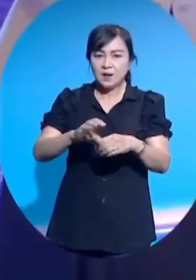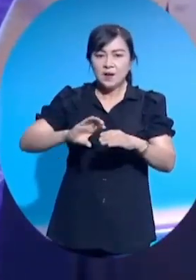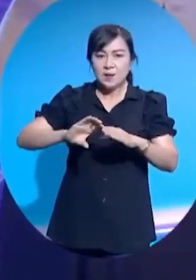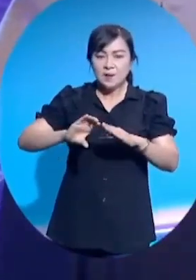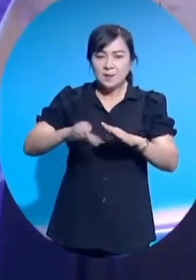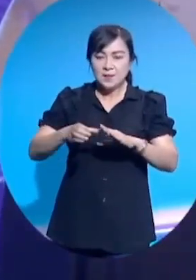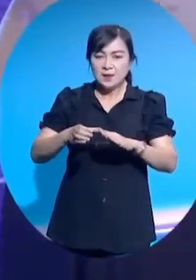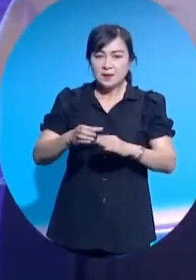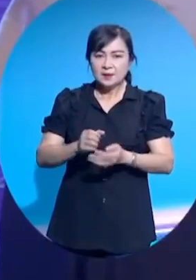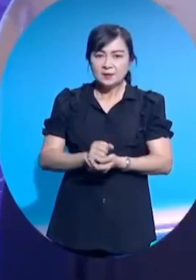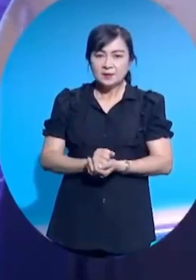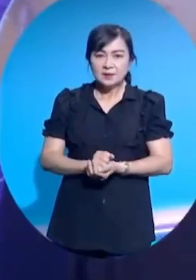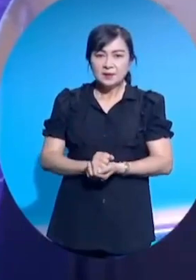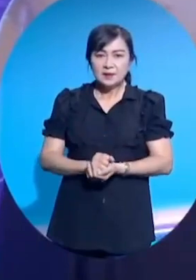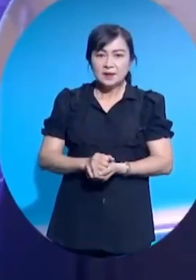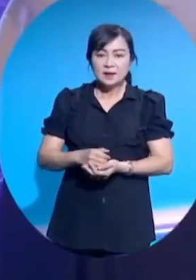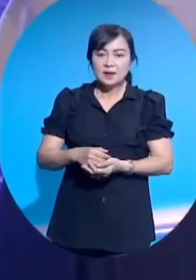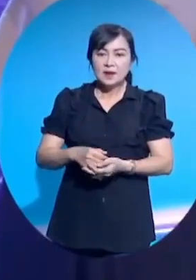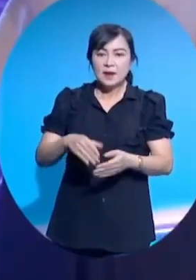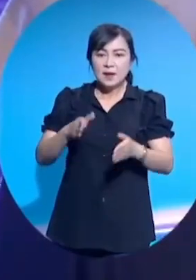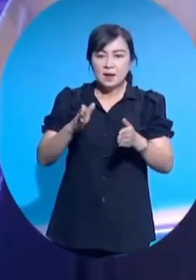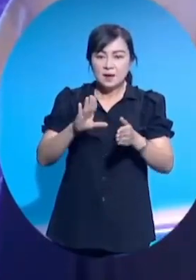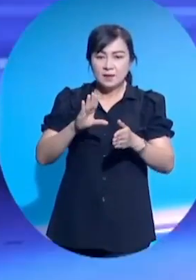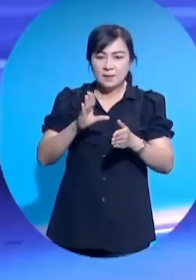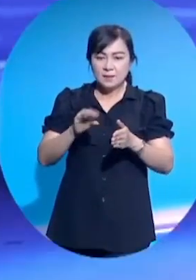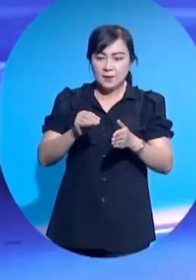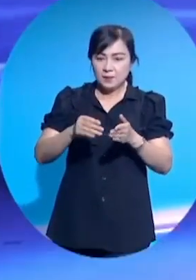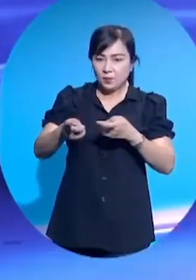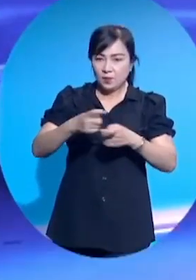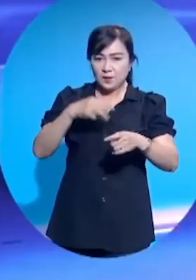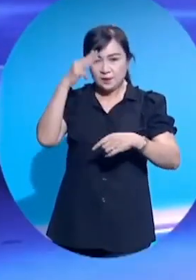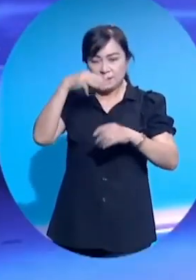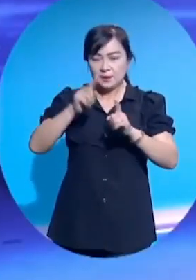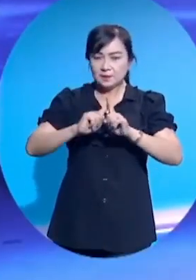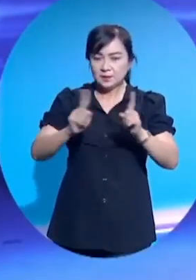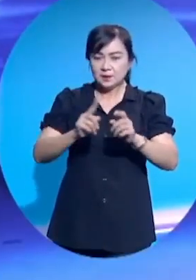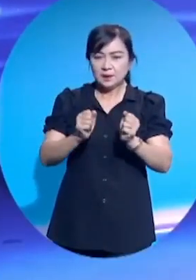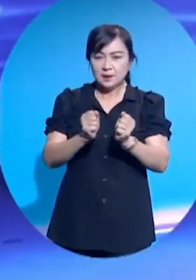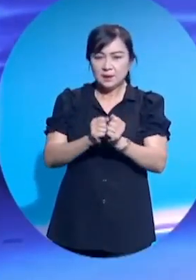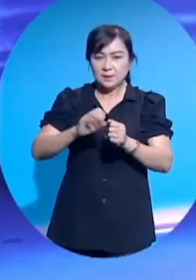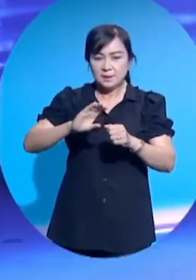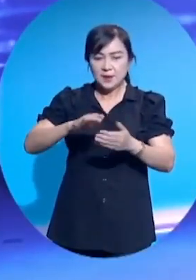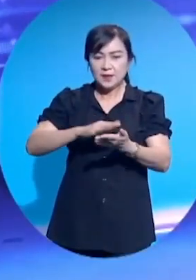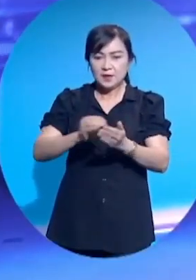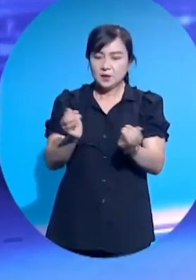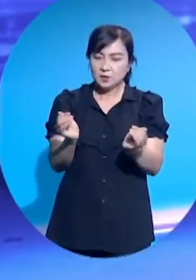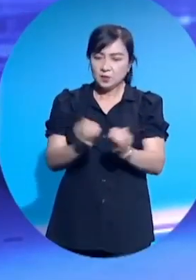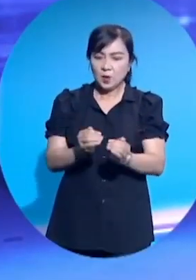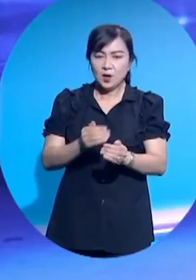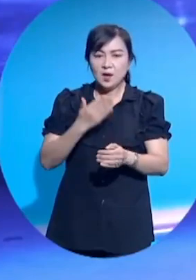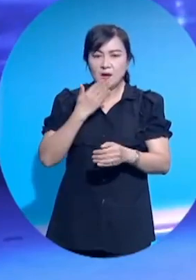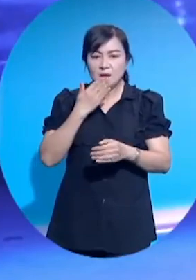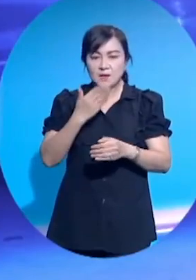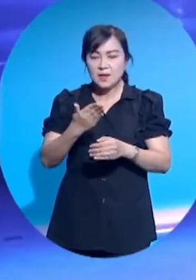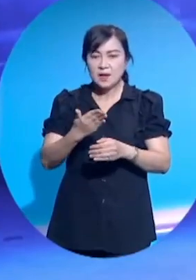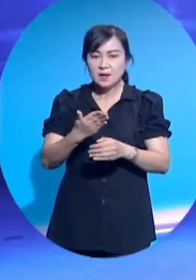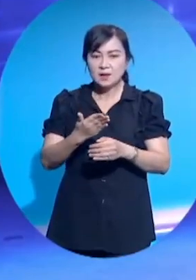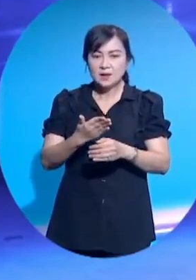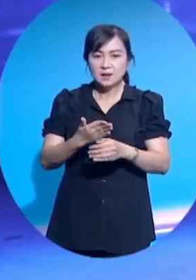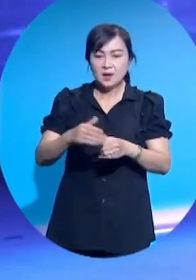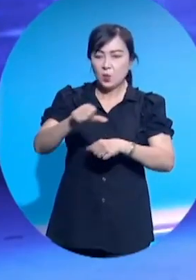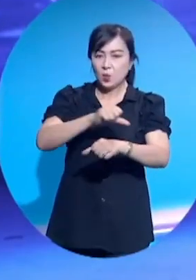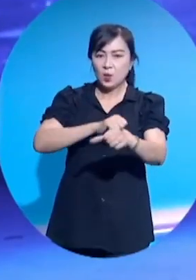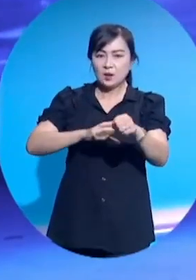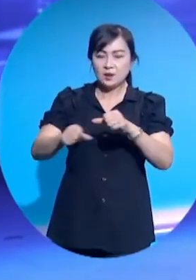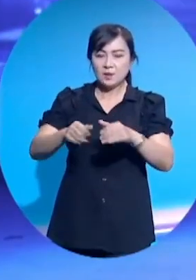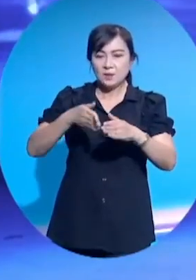hợp, kho lưu trữ tinter và phần mềm quản lý màu sắc. Tất cả tích hợp trong bộ máy có diện tích nhỏ, dễ dàng tích hợp và hầu hết các hoạt